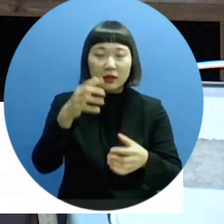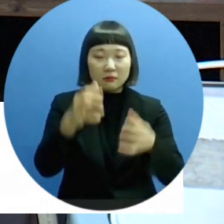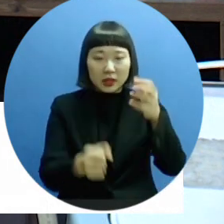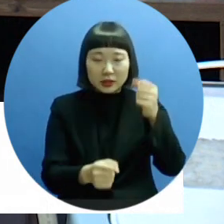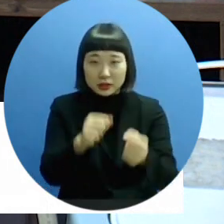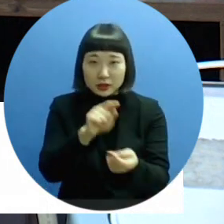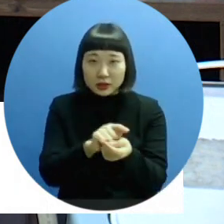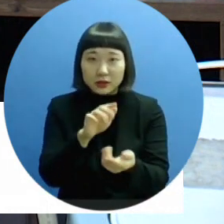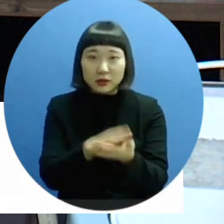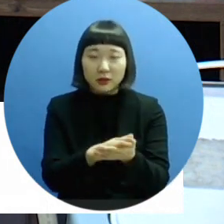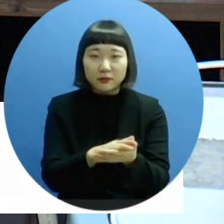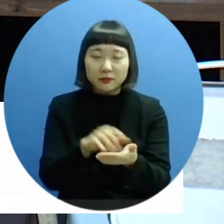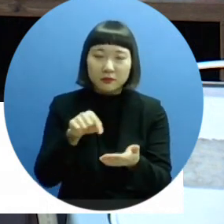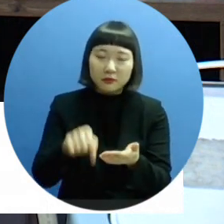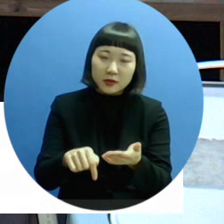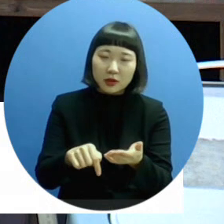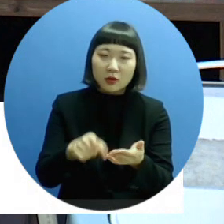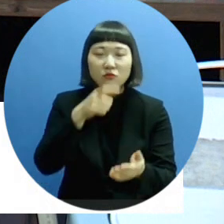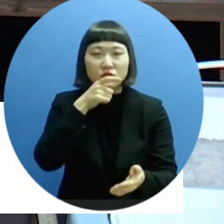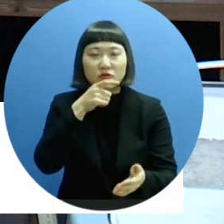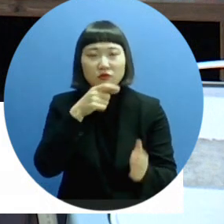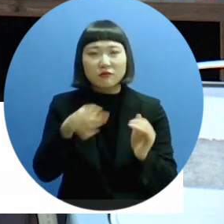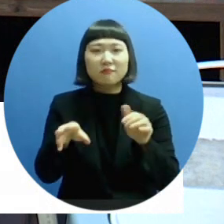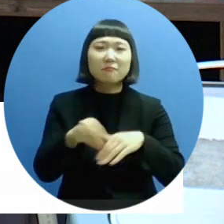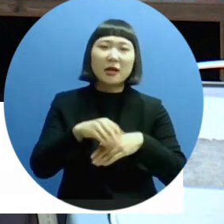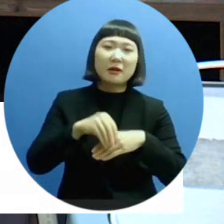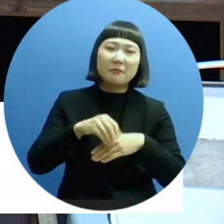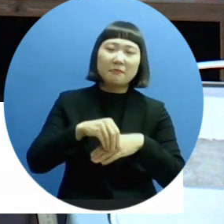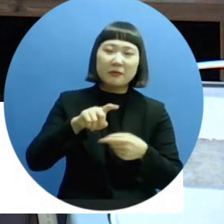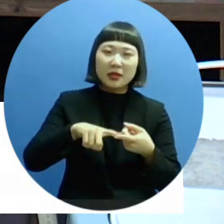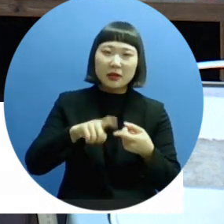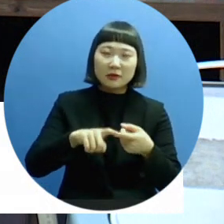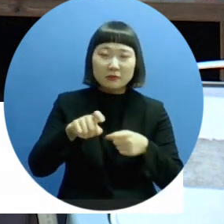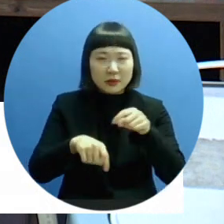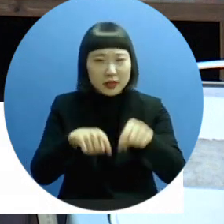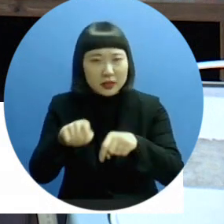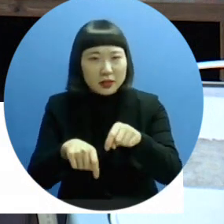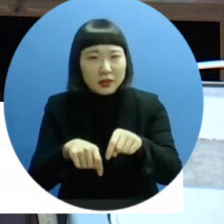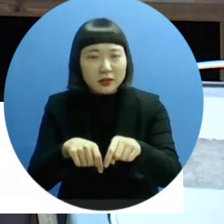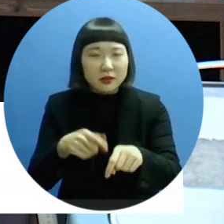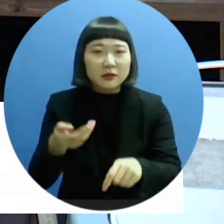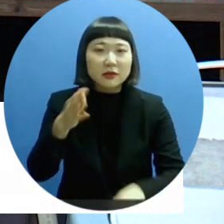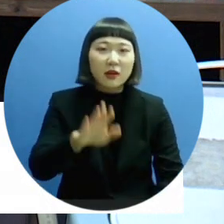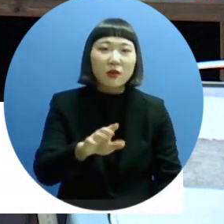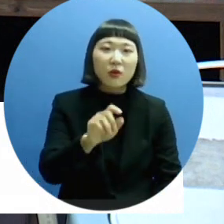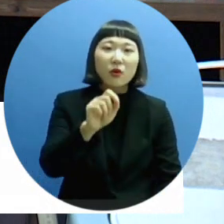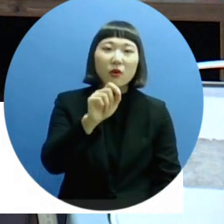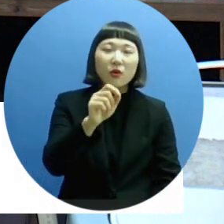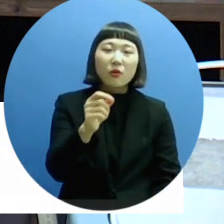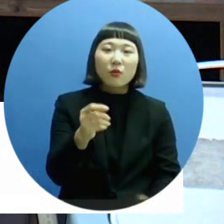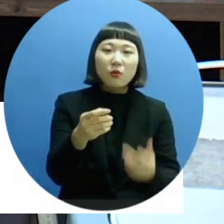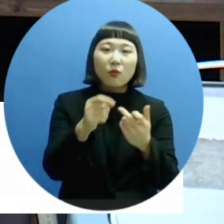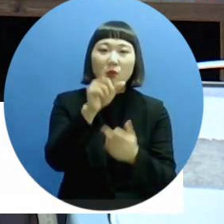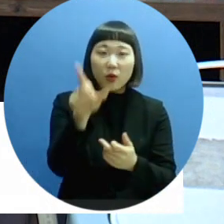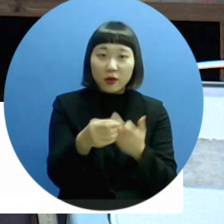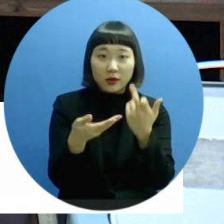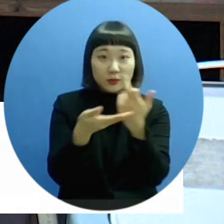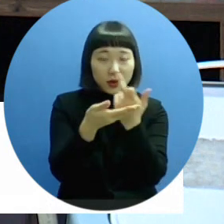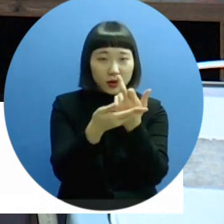내가 사실은 그 월미도 쪽으로 왔는데 없잖아요. 그러니까 인천이 아니고 그거는